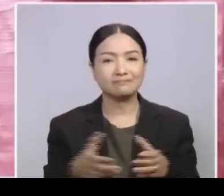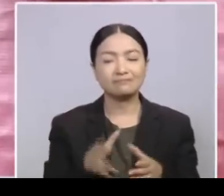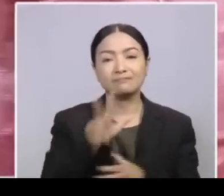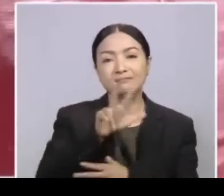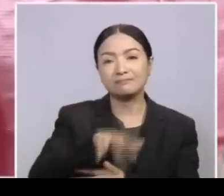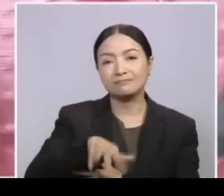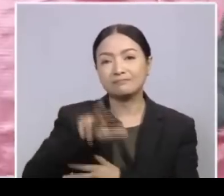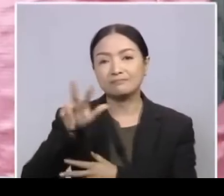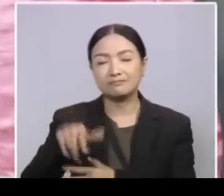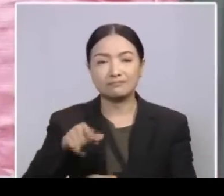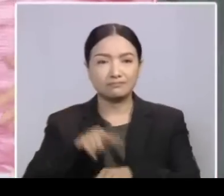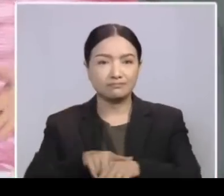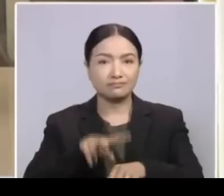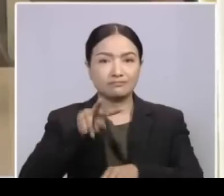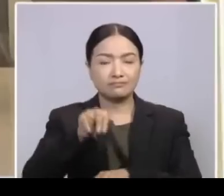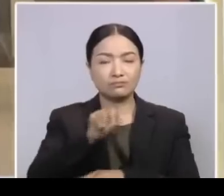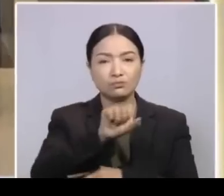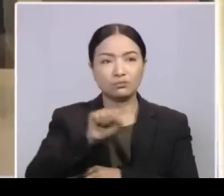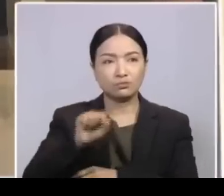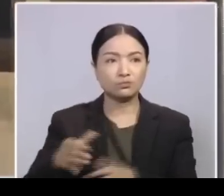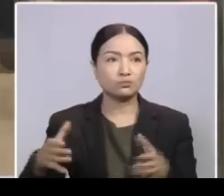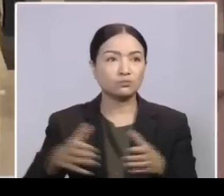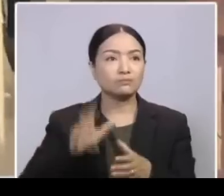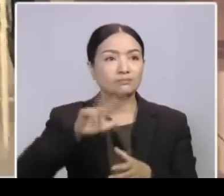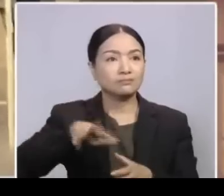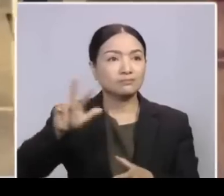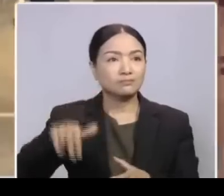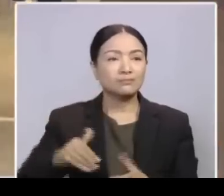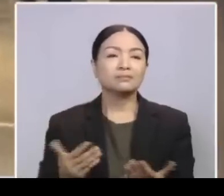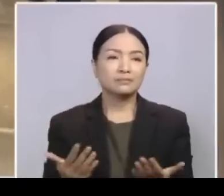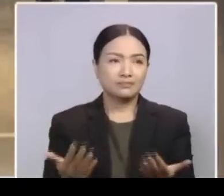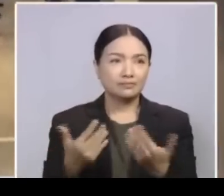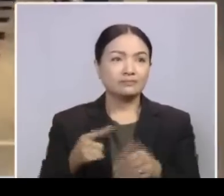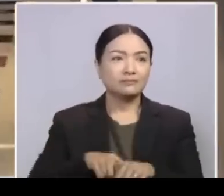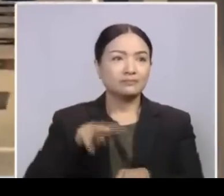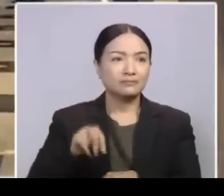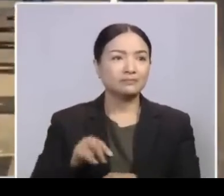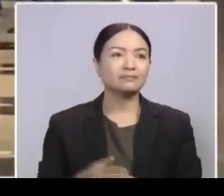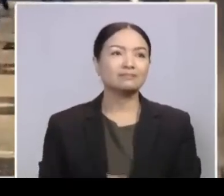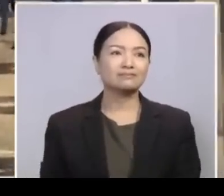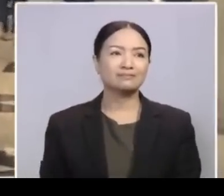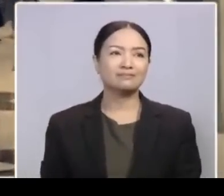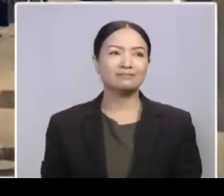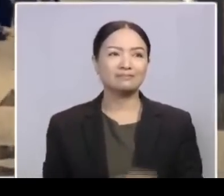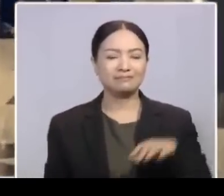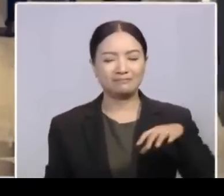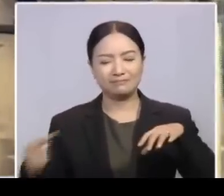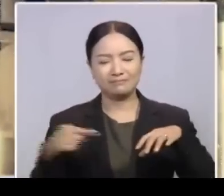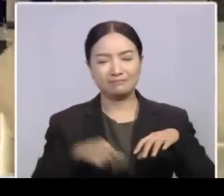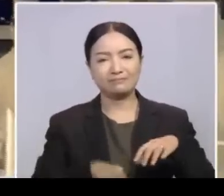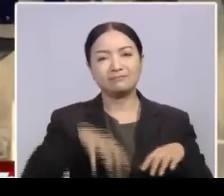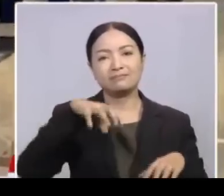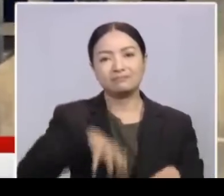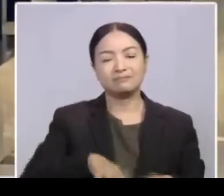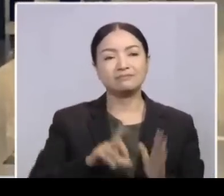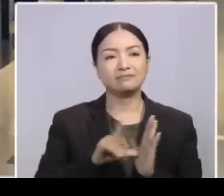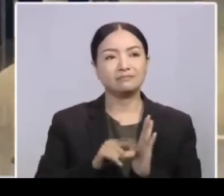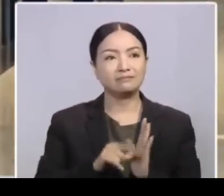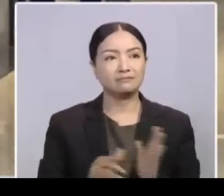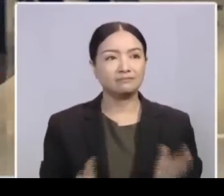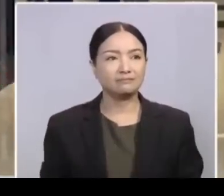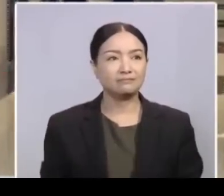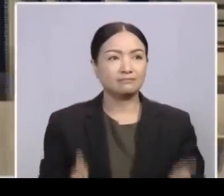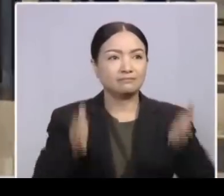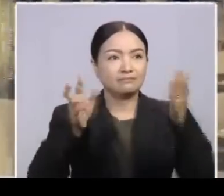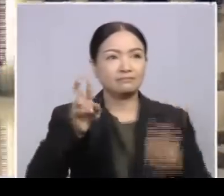มีกำหนดนัดรวมตัวส.ส.พรรคเพื่อไทยเดินทางไปรายงานตัวต่อสำนักเลขาธิการสภาผู้แทนราษฎรที่อาคารรั